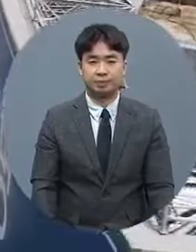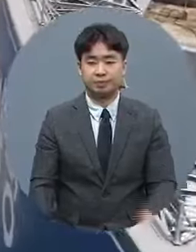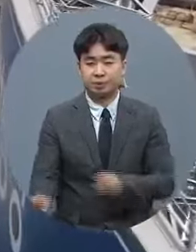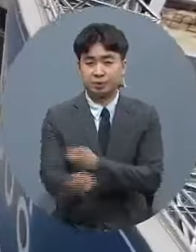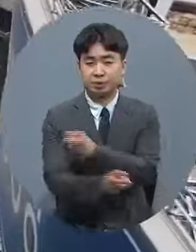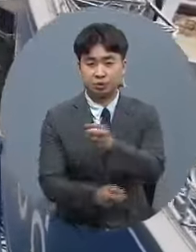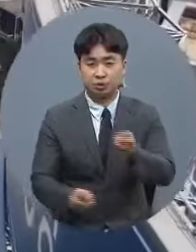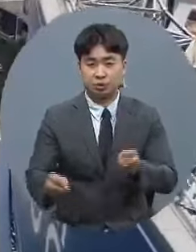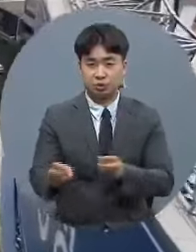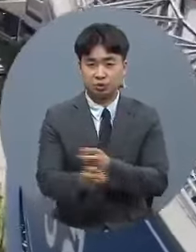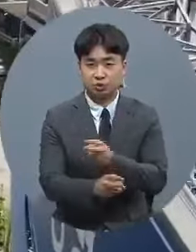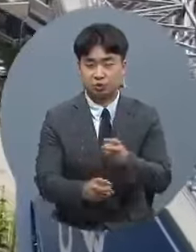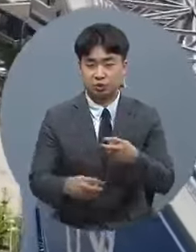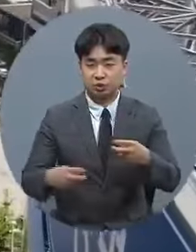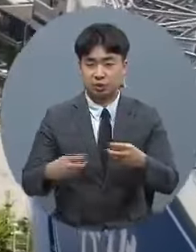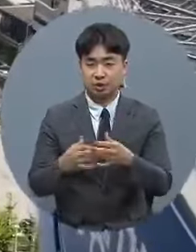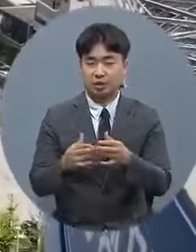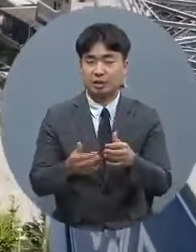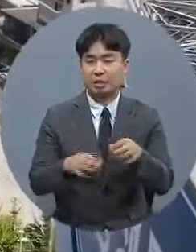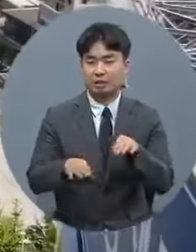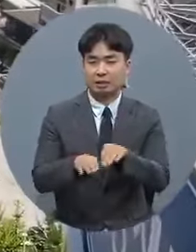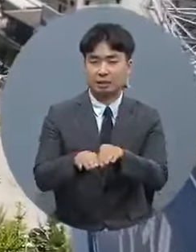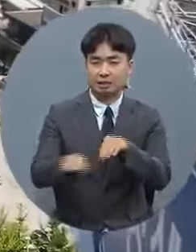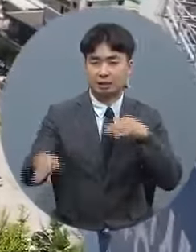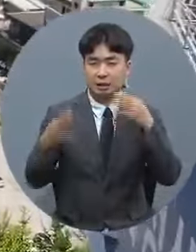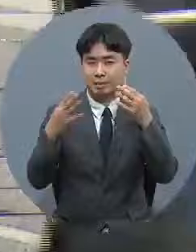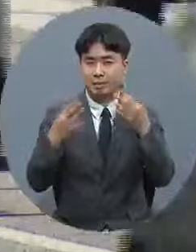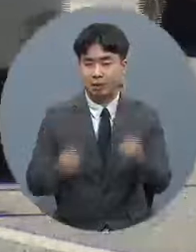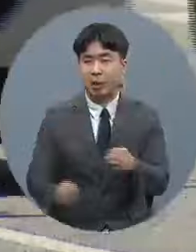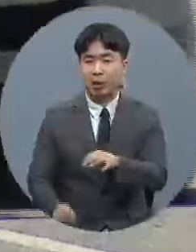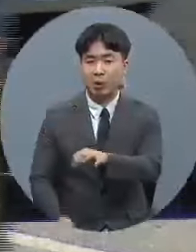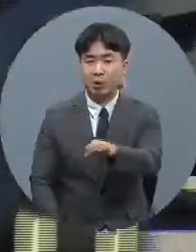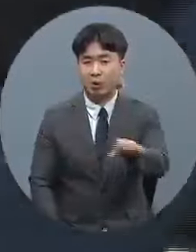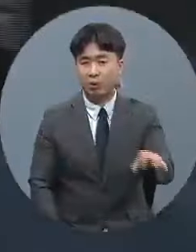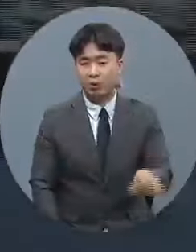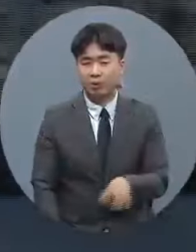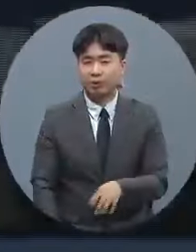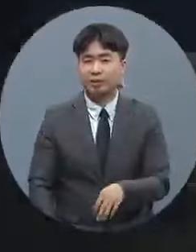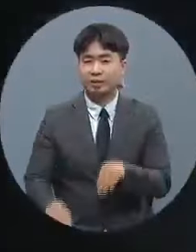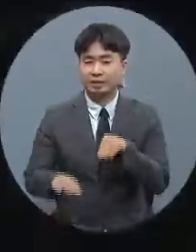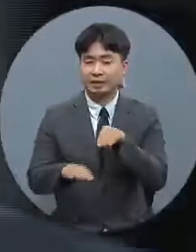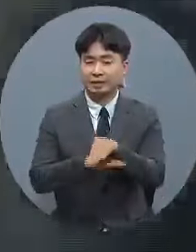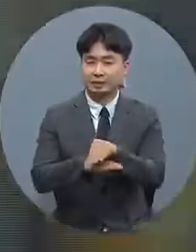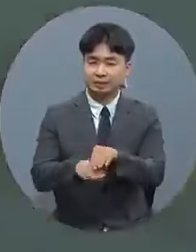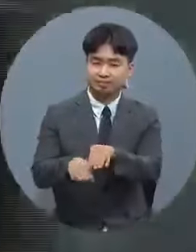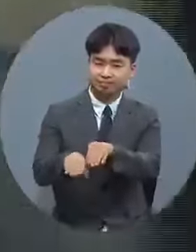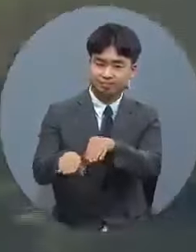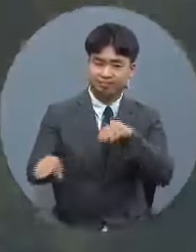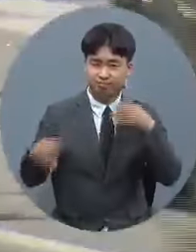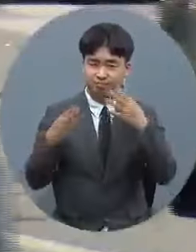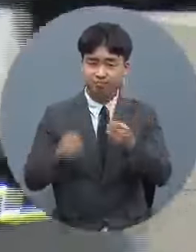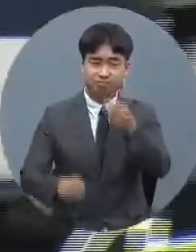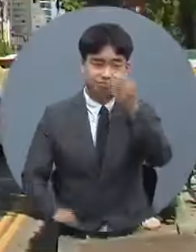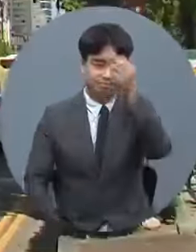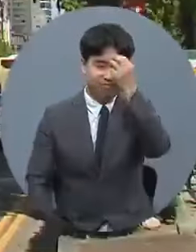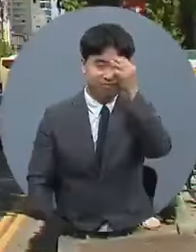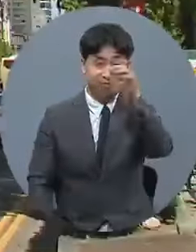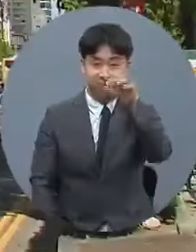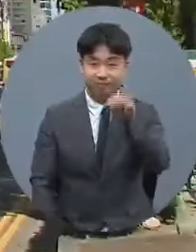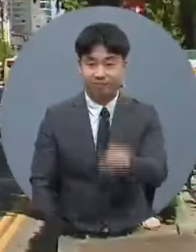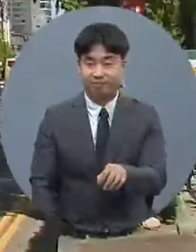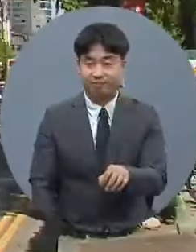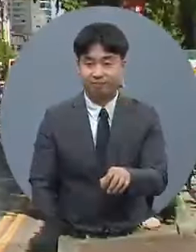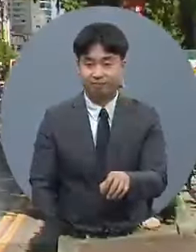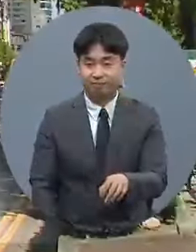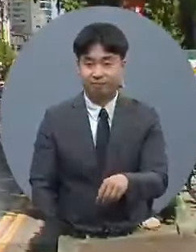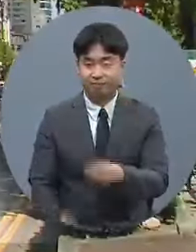교차로가 아닌 곳에서도 운전자를 위한 첨단 기술이 제공됩니다. 차량 정체가 잦은 남구 삼산로.